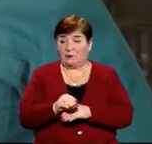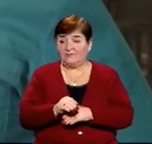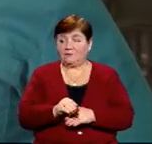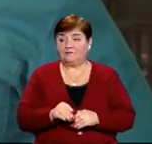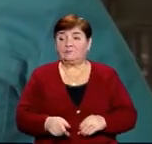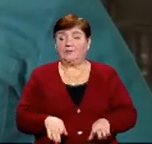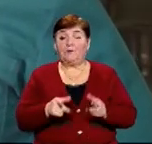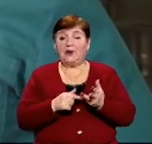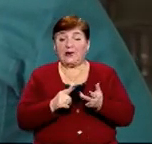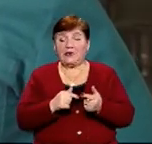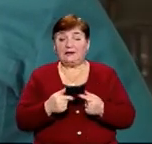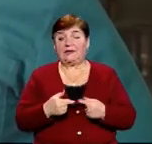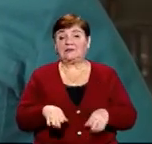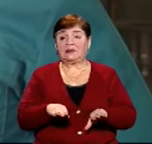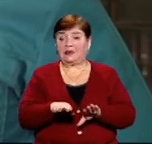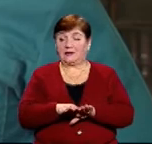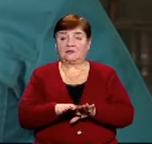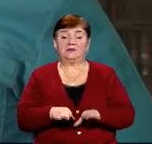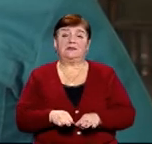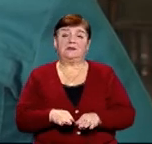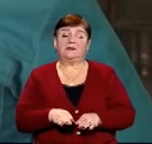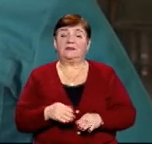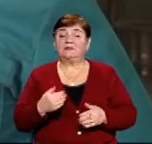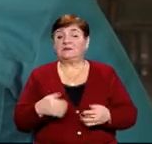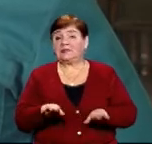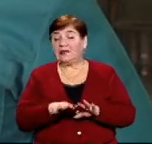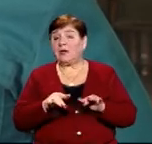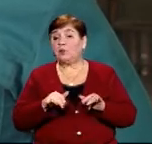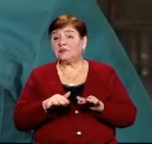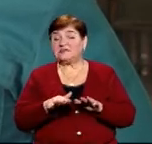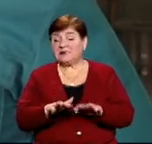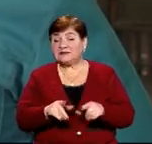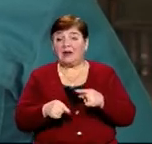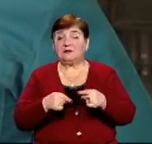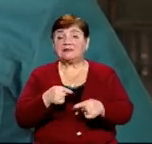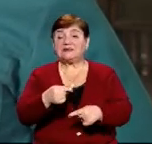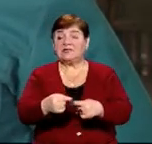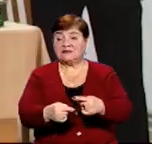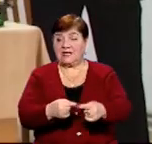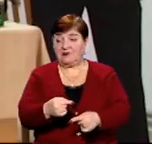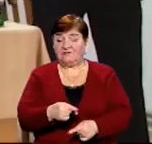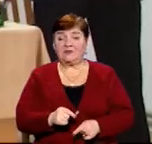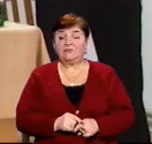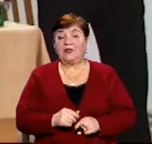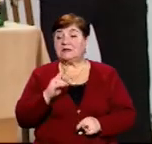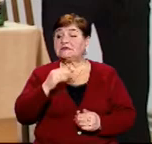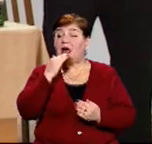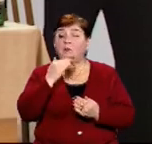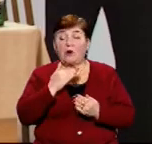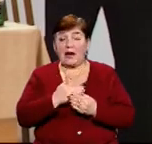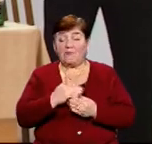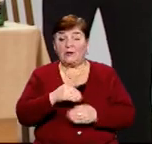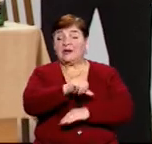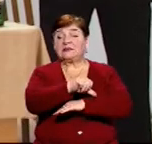певні матеріали або апарати. Але все одно це такий процес нескінченний, одні виходи зламані. За програмою